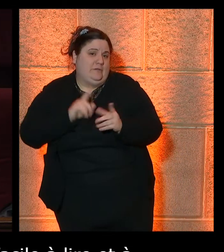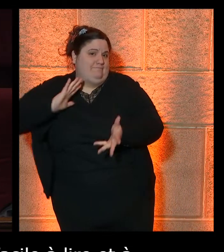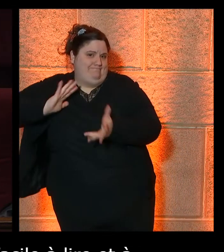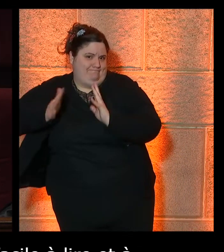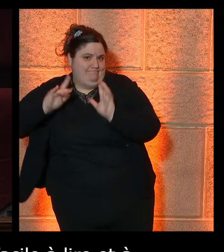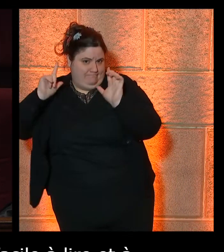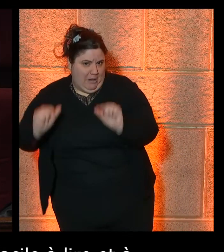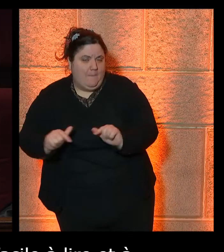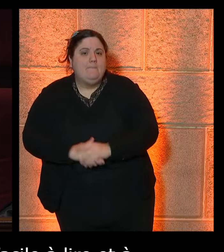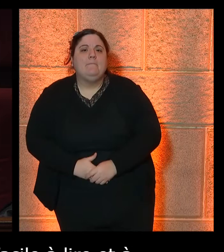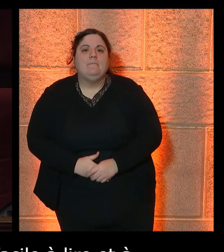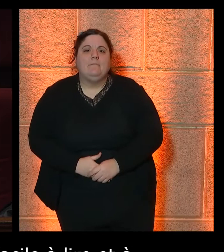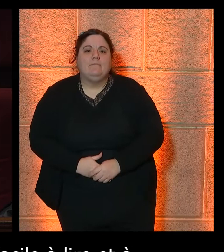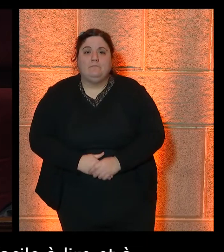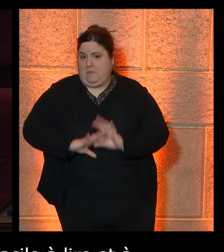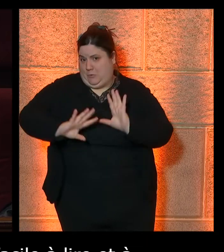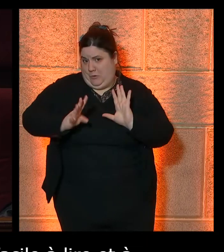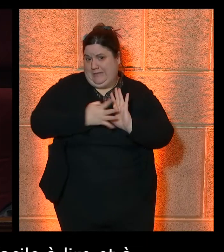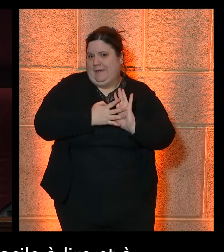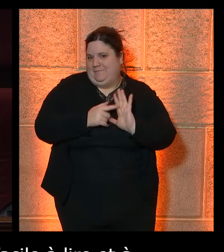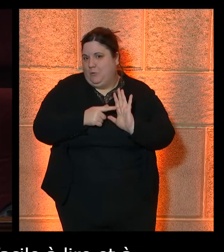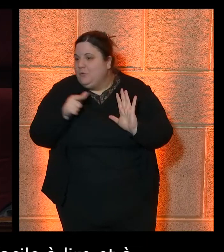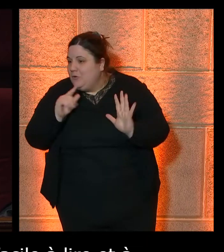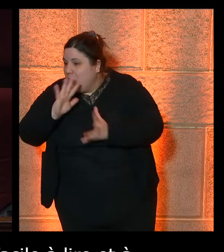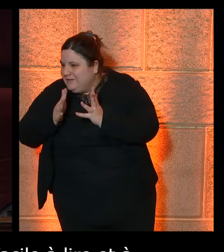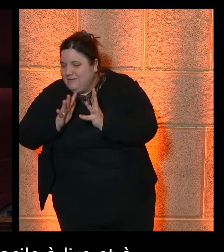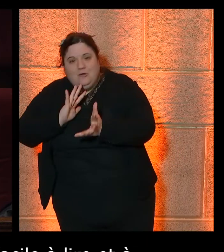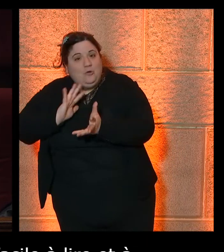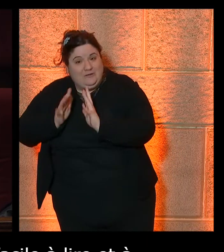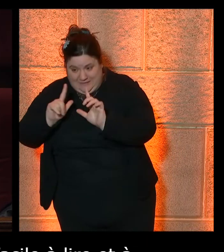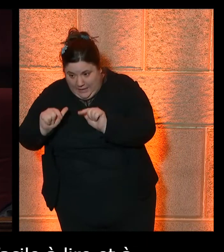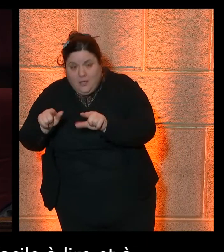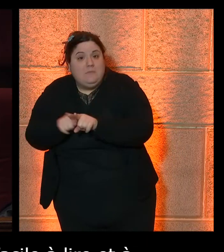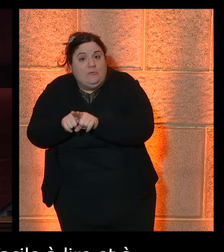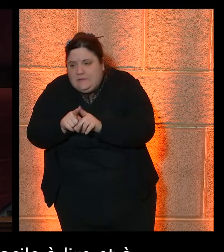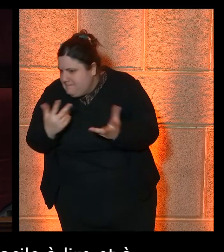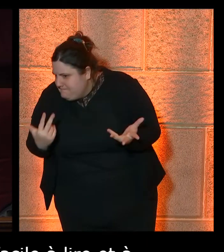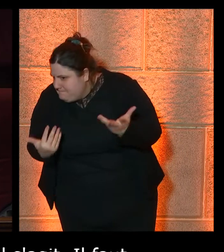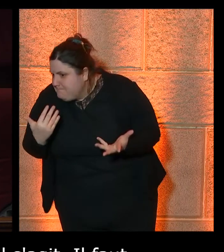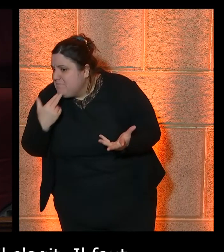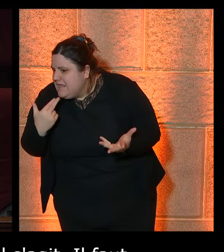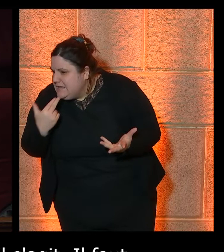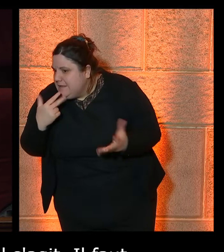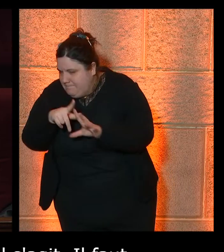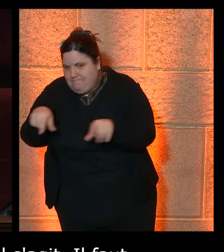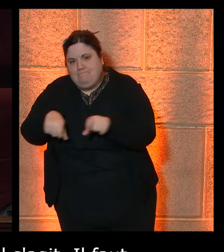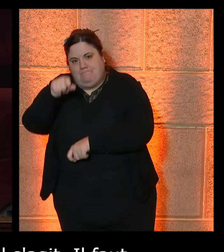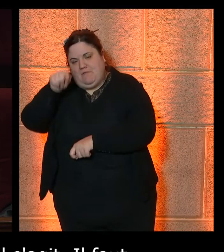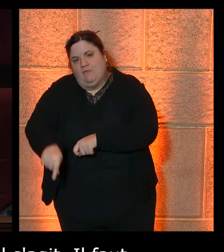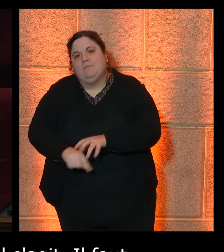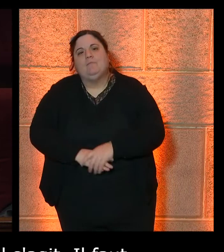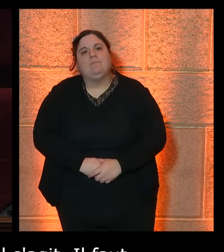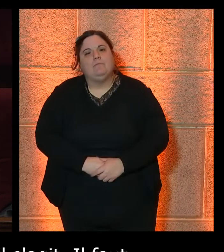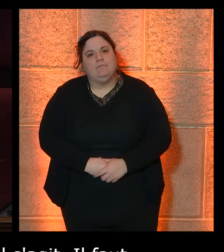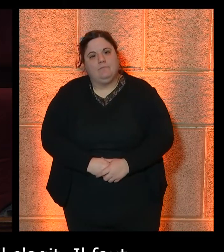aussi la présence de ce critère et la qualité de ce critère, la qualité de la langue des signes française qui sera fournie